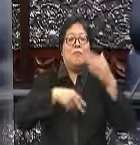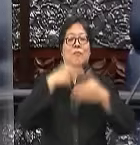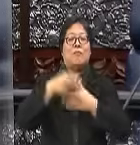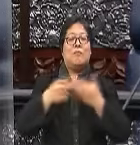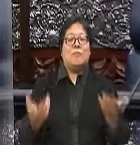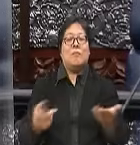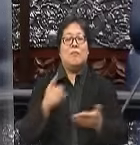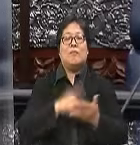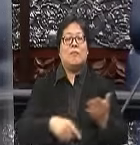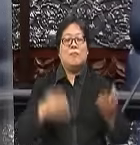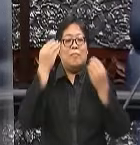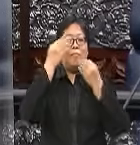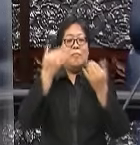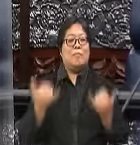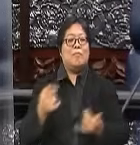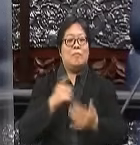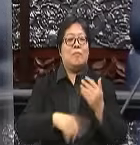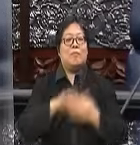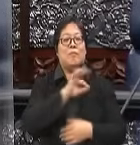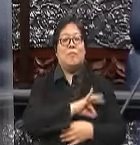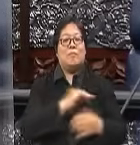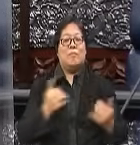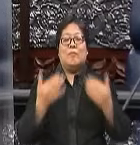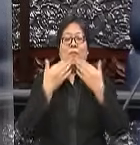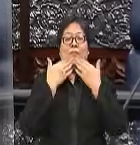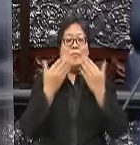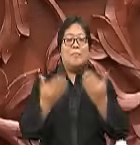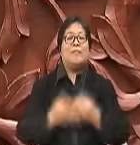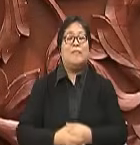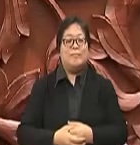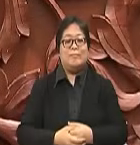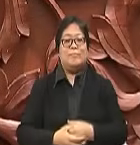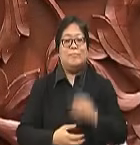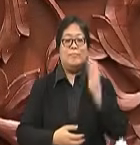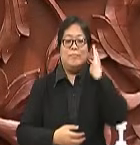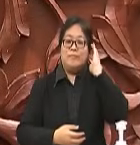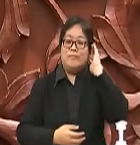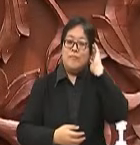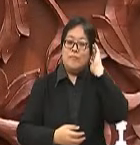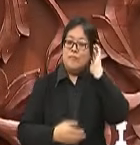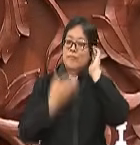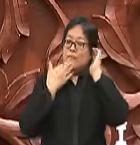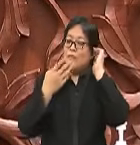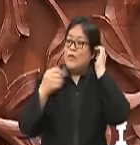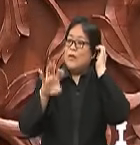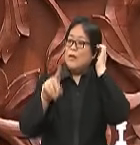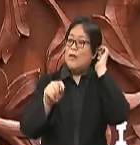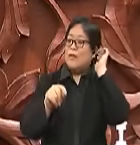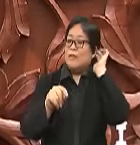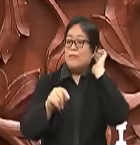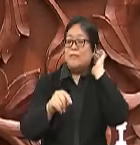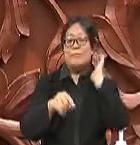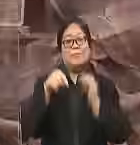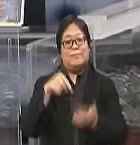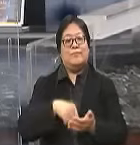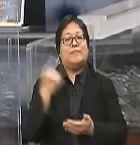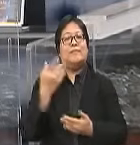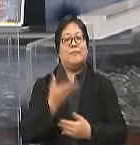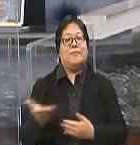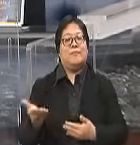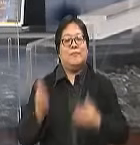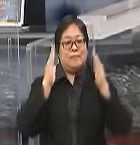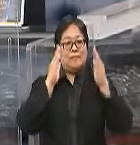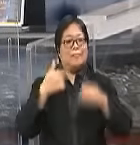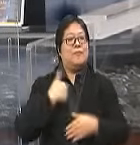20181026 bangan dan benefit yang terdapat di Makasih sel ulangan sedang menteri Sofyan Inilah satu pakai Rejang